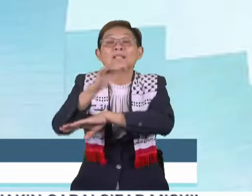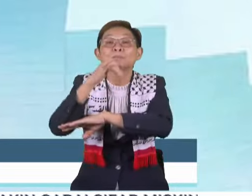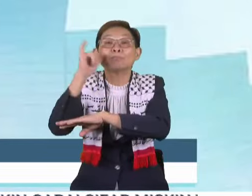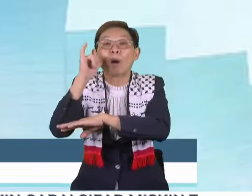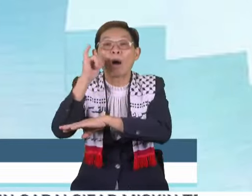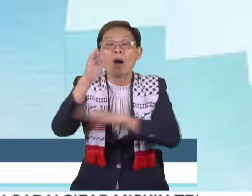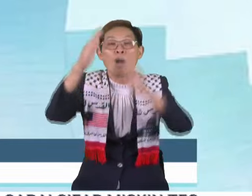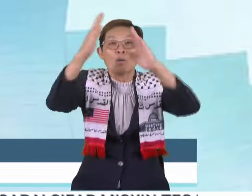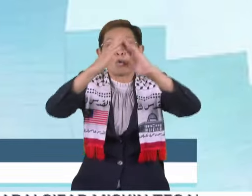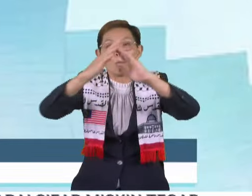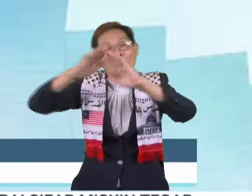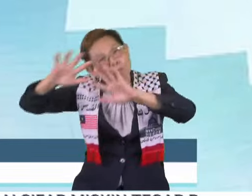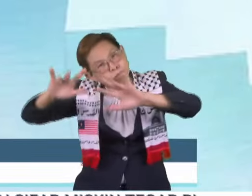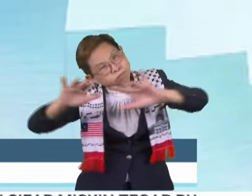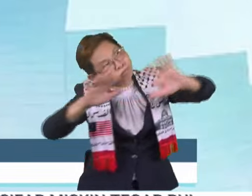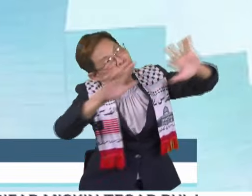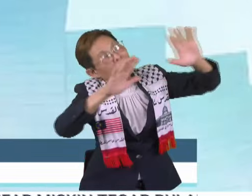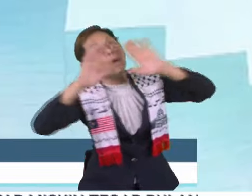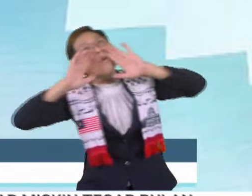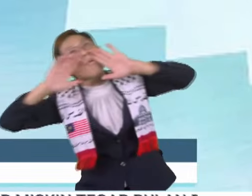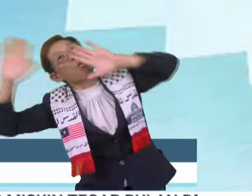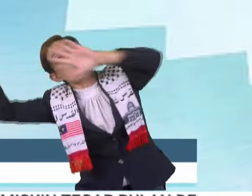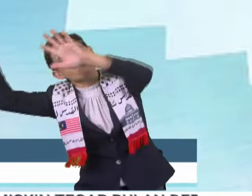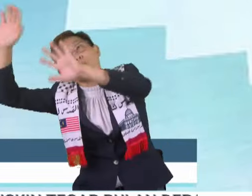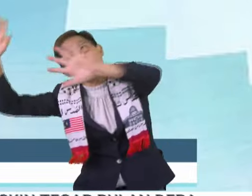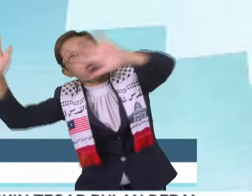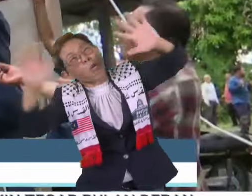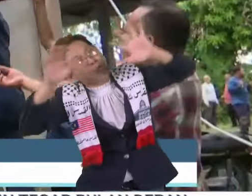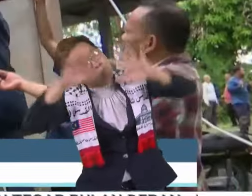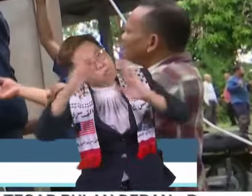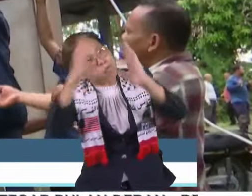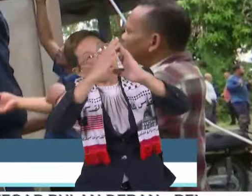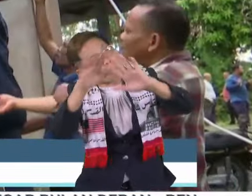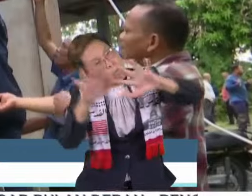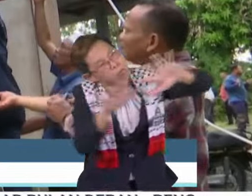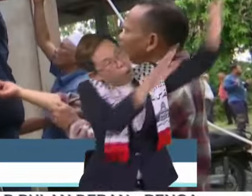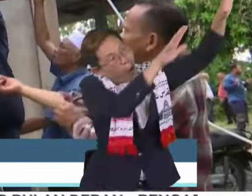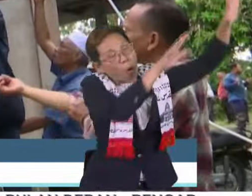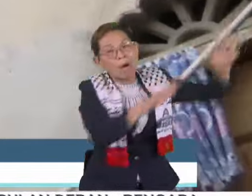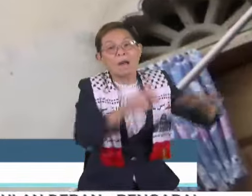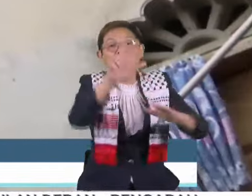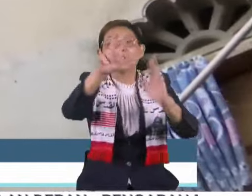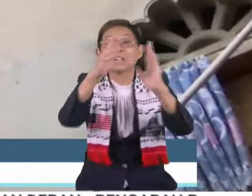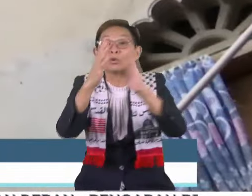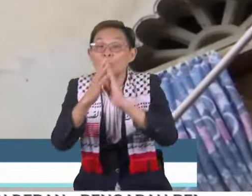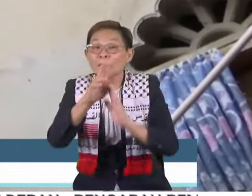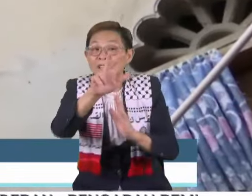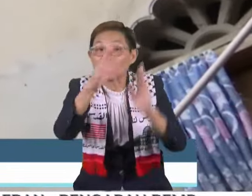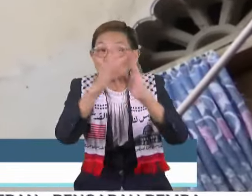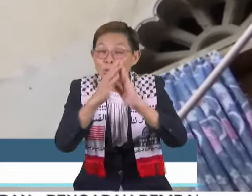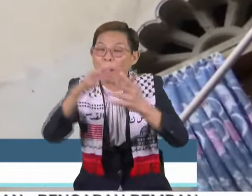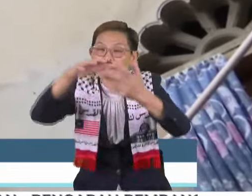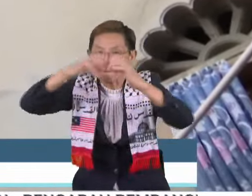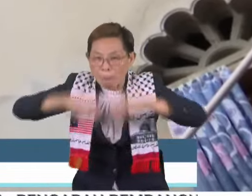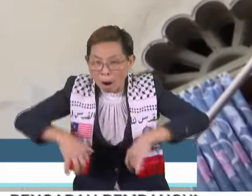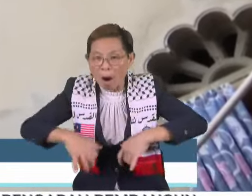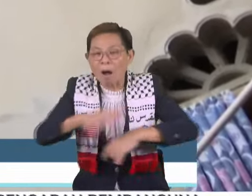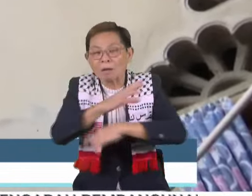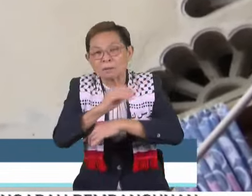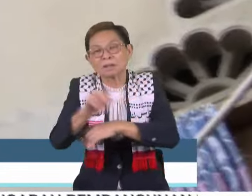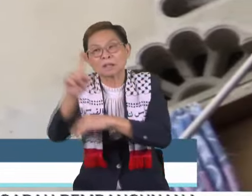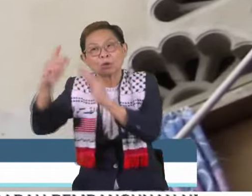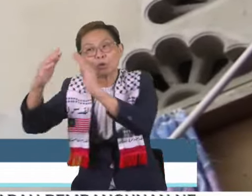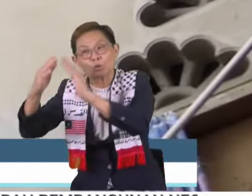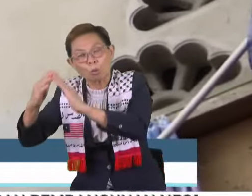menyebabkan bumbung rumah diterbangkan angin. Kejadian melibatkan tiga buah rumah di Kampung Teluk Binasa, Mukim Padang Hang